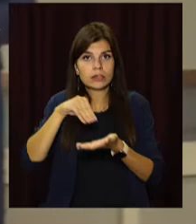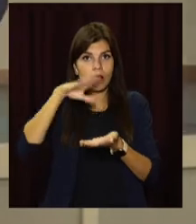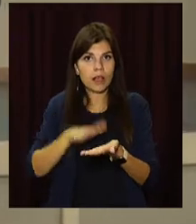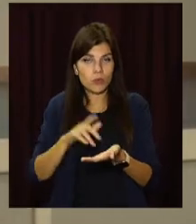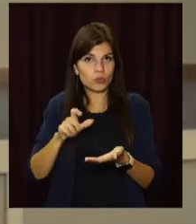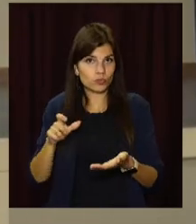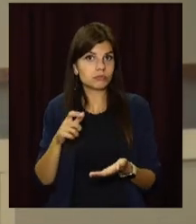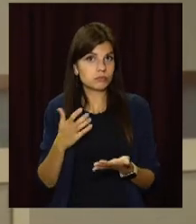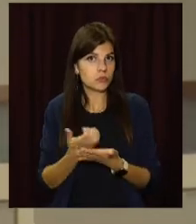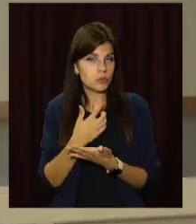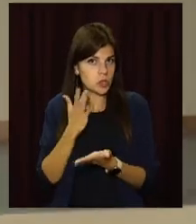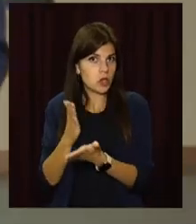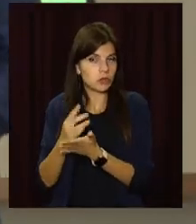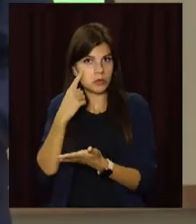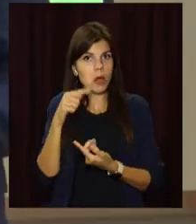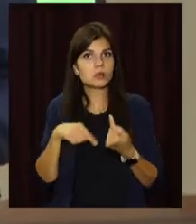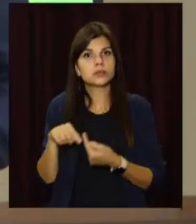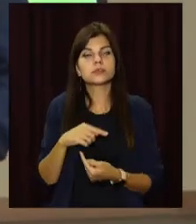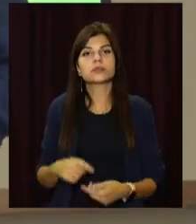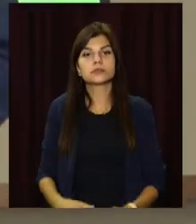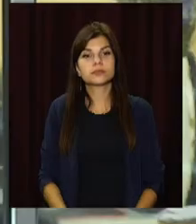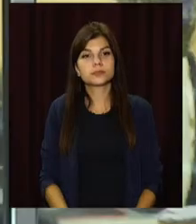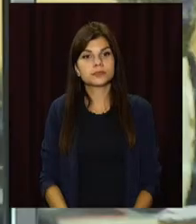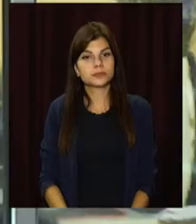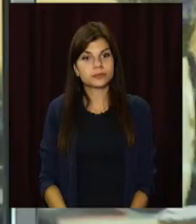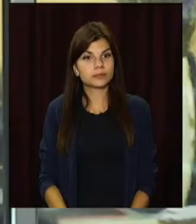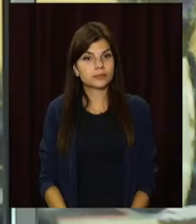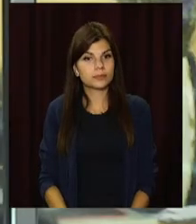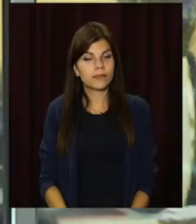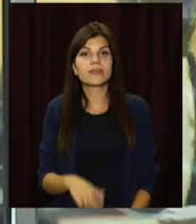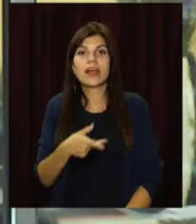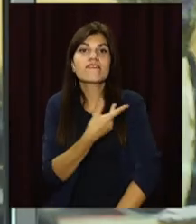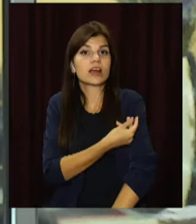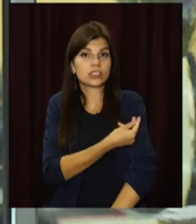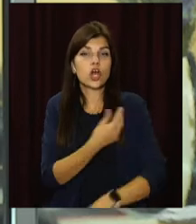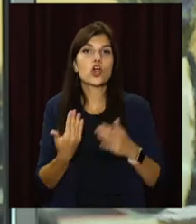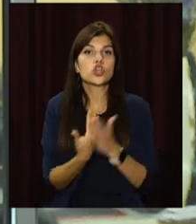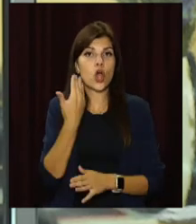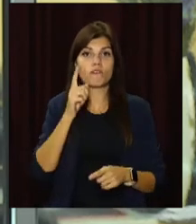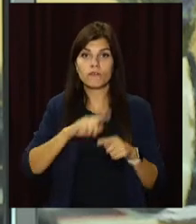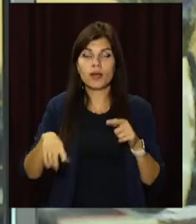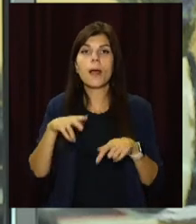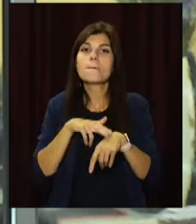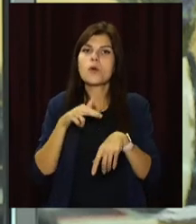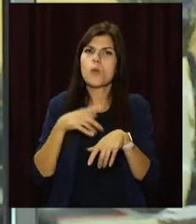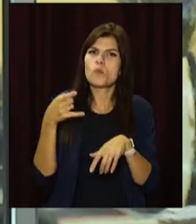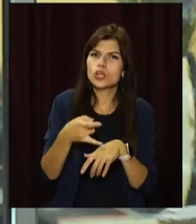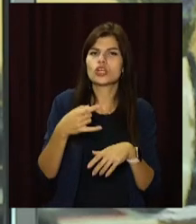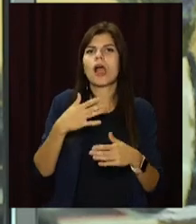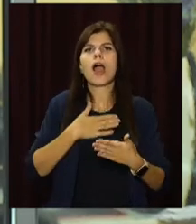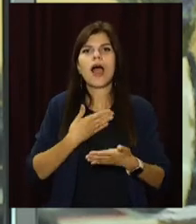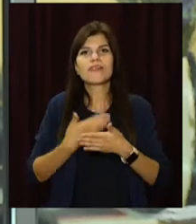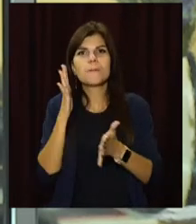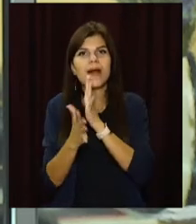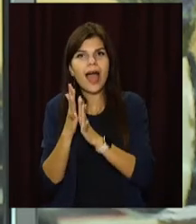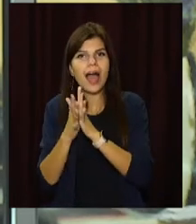Донець, Олександр Вернигоров, Open News, телеканал «Відкритий». Вакцинація, нові швидкі, поліцейські автівки, активні